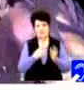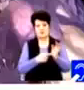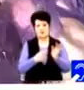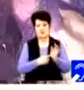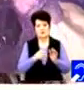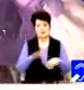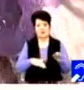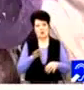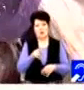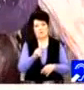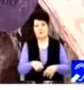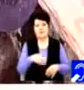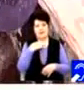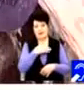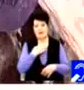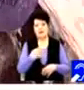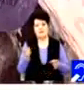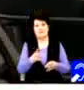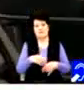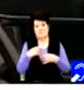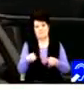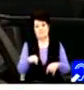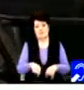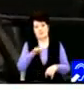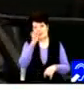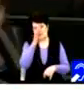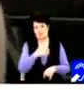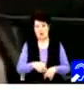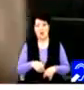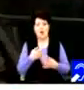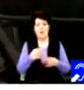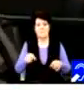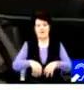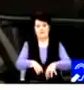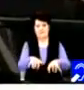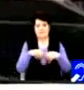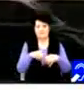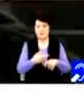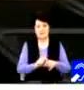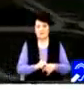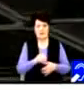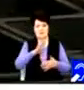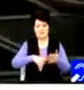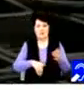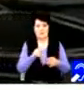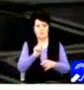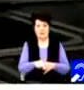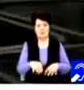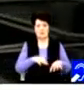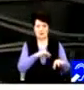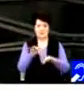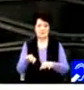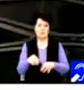kg de carne urmau să fie vândute în piețele din Chișinău marfa a fost confiscată iar conducătorul auto sancționat contravențional pentru